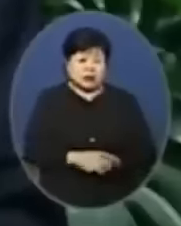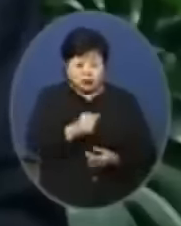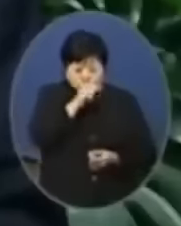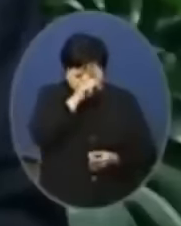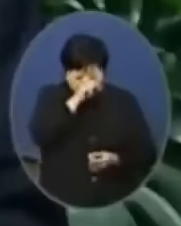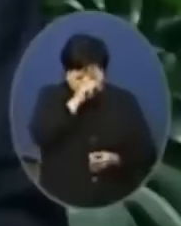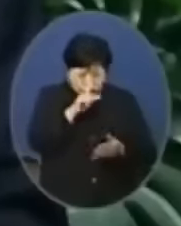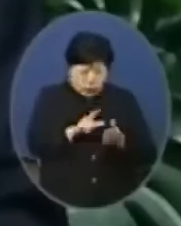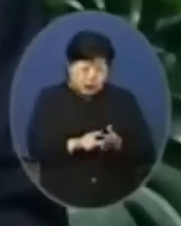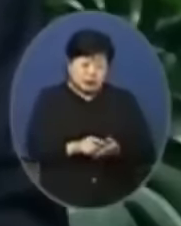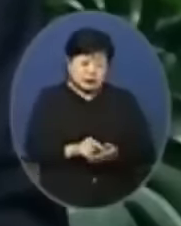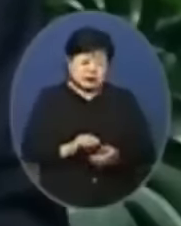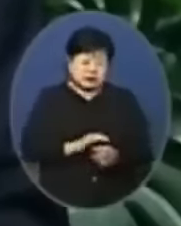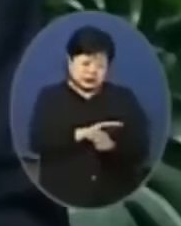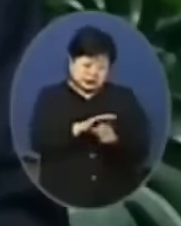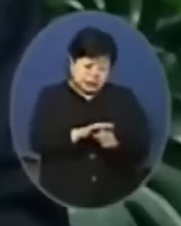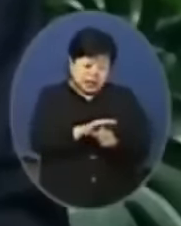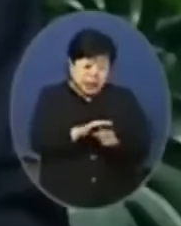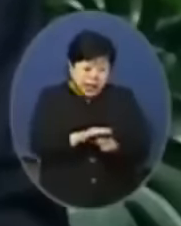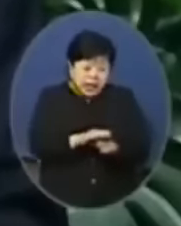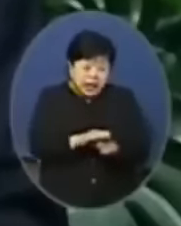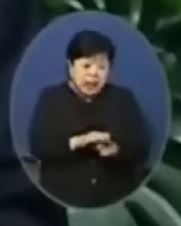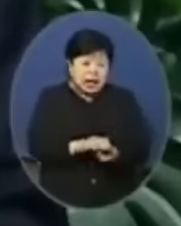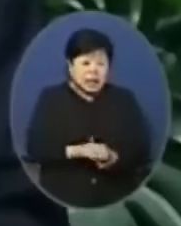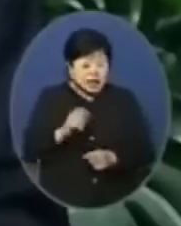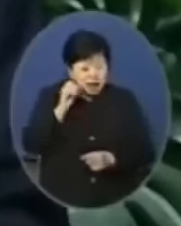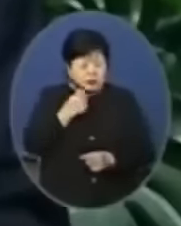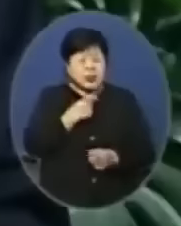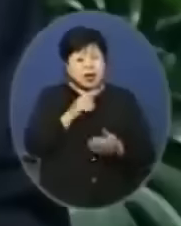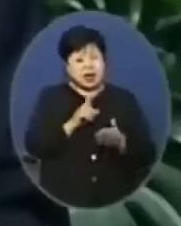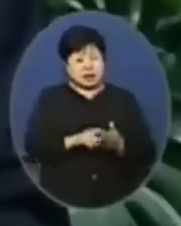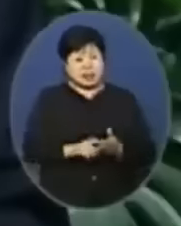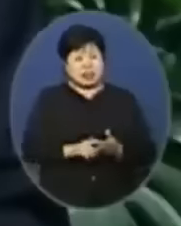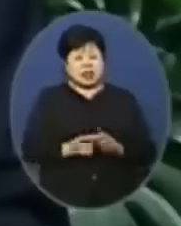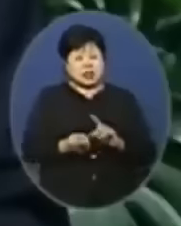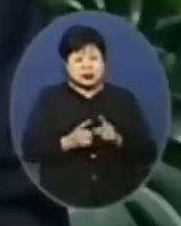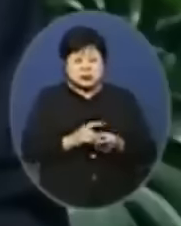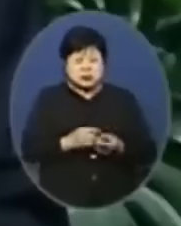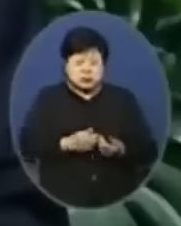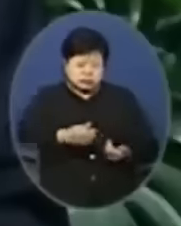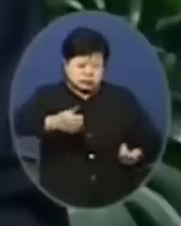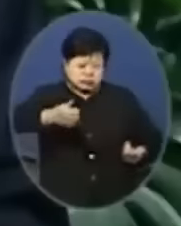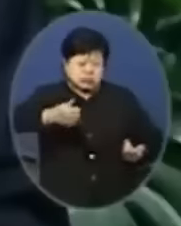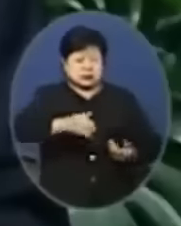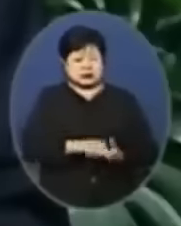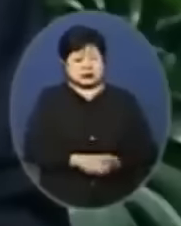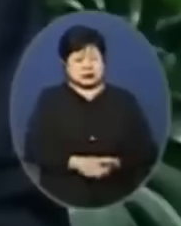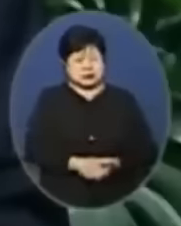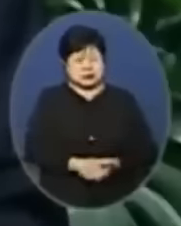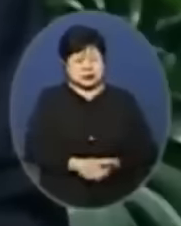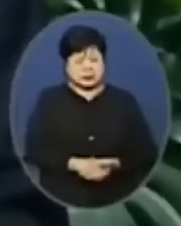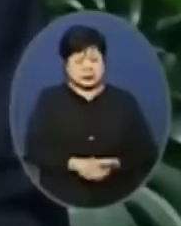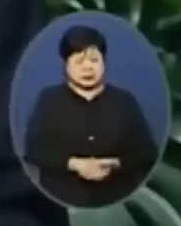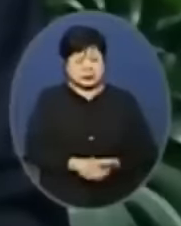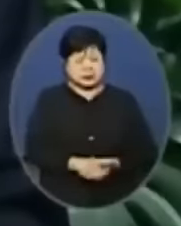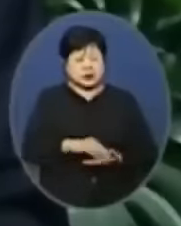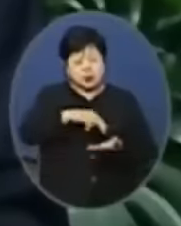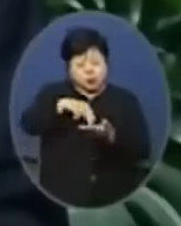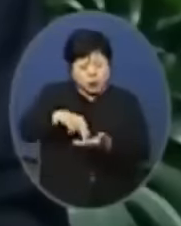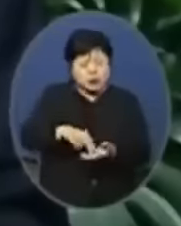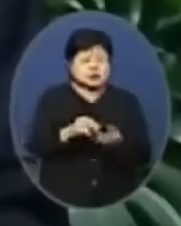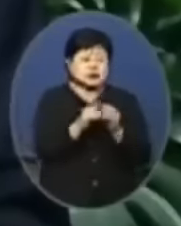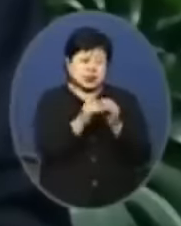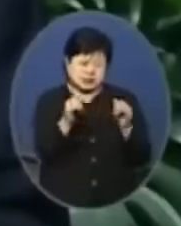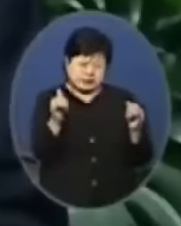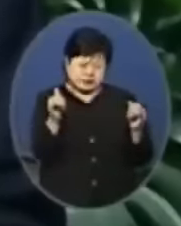때는 좋은데 조금이라도 어려움이 당하면 지는 지고 나는 나고 역시 외로운 자리에